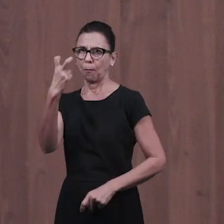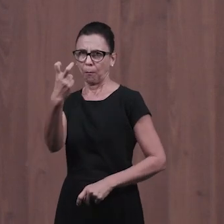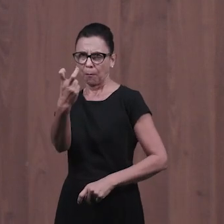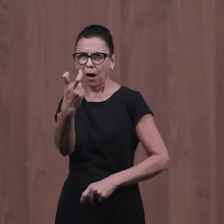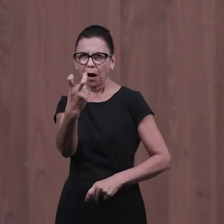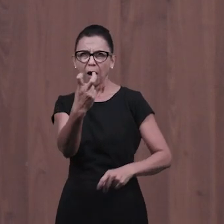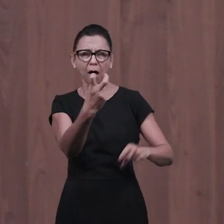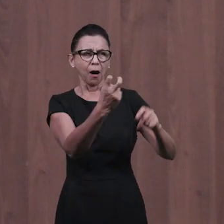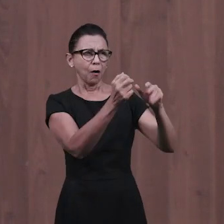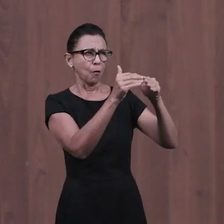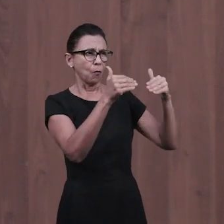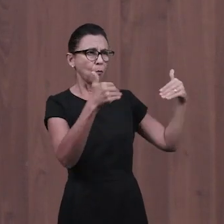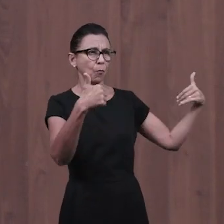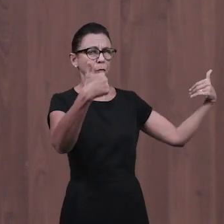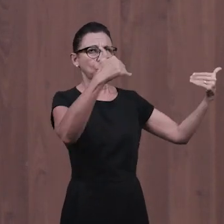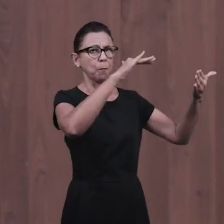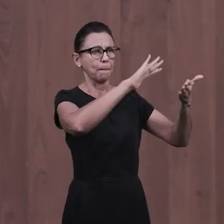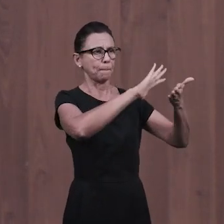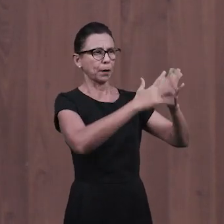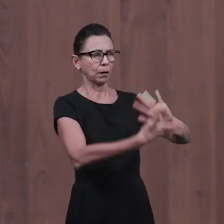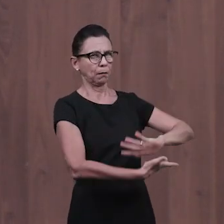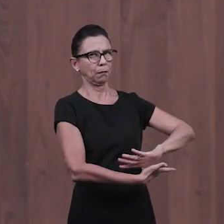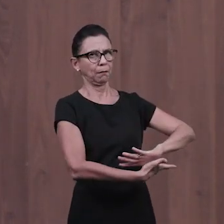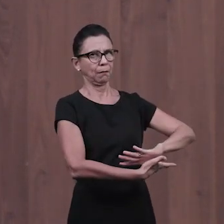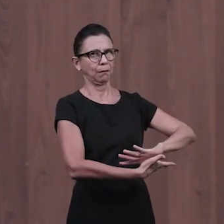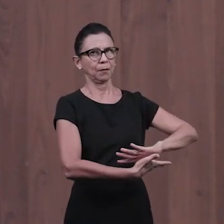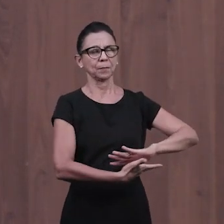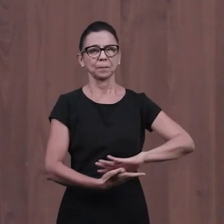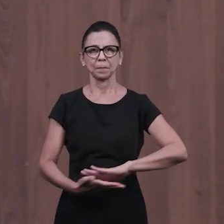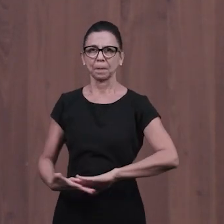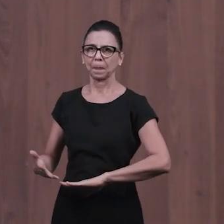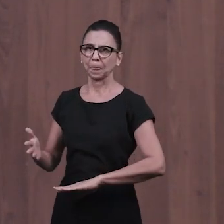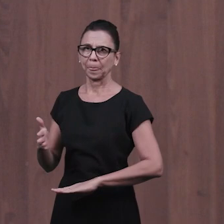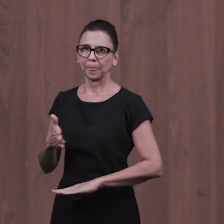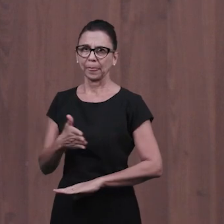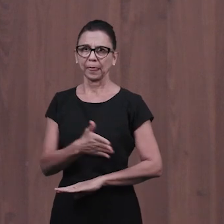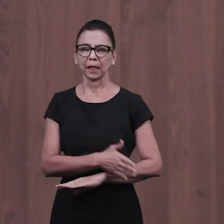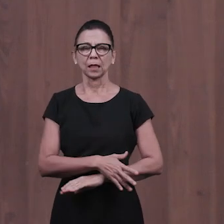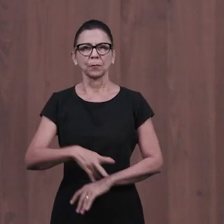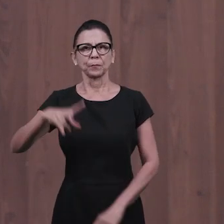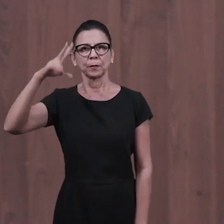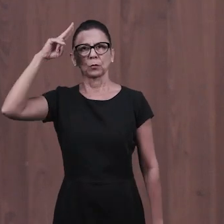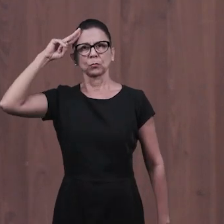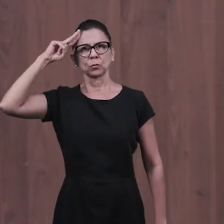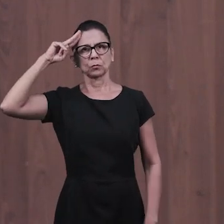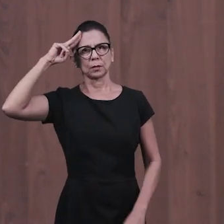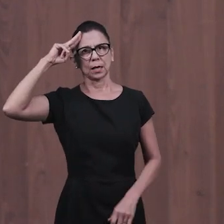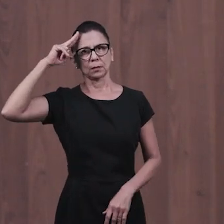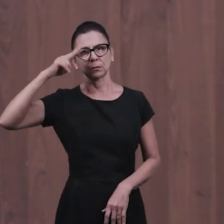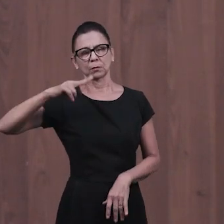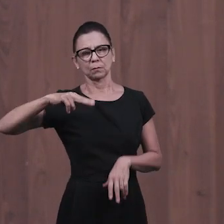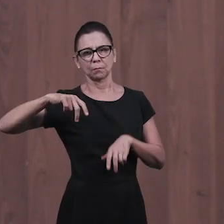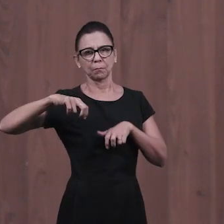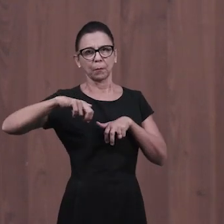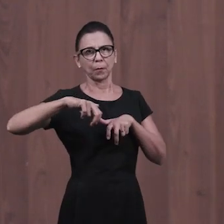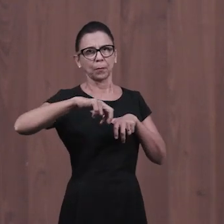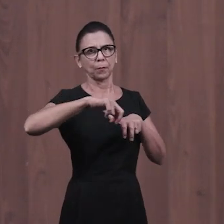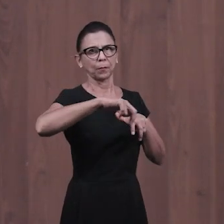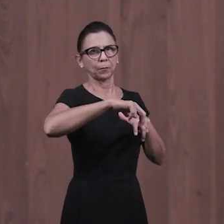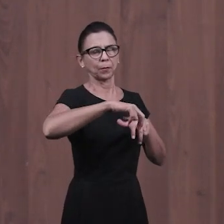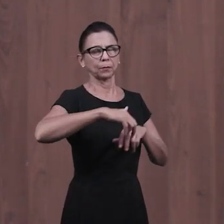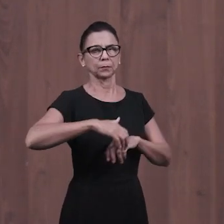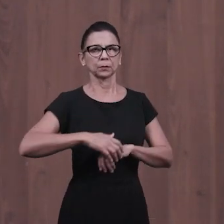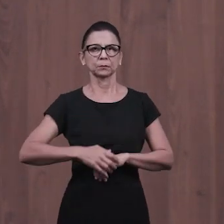et les murailles allaient tomber après le cri du peuple. Le peuple a fait comme ça, les soldats devant, les